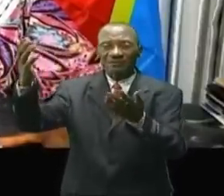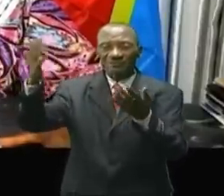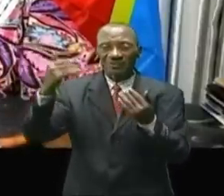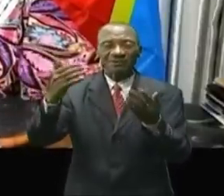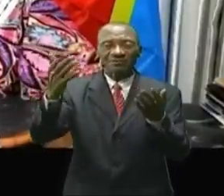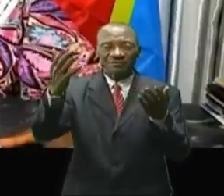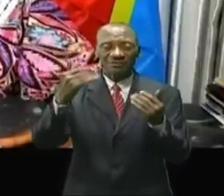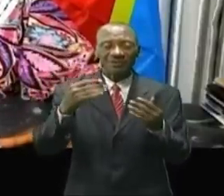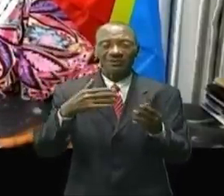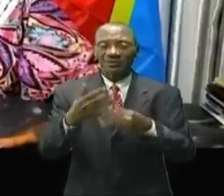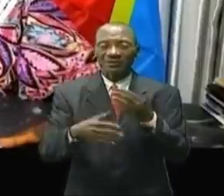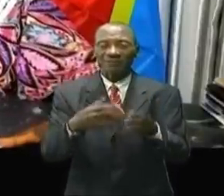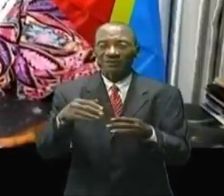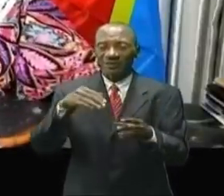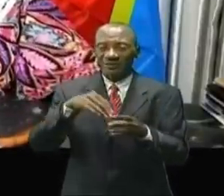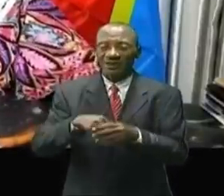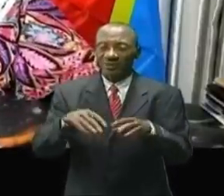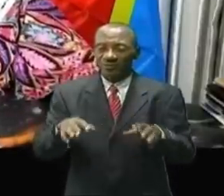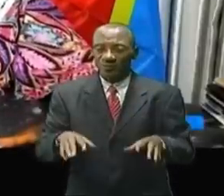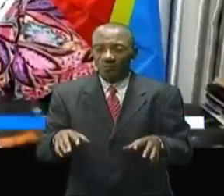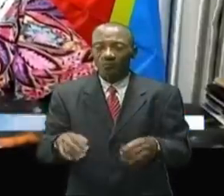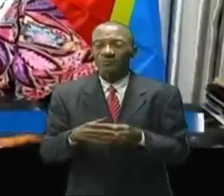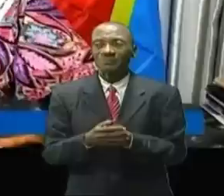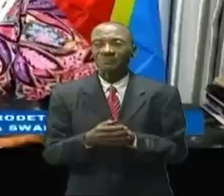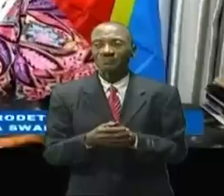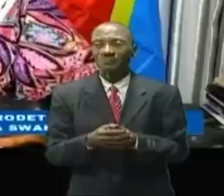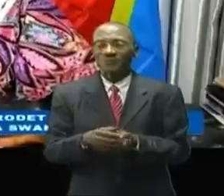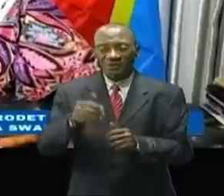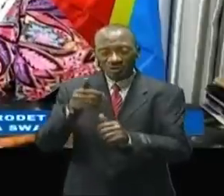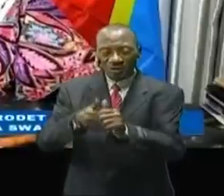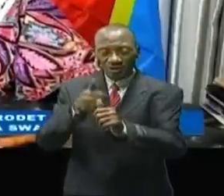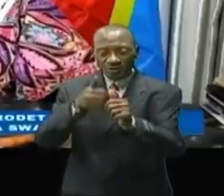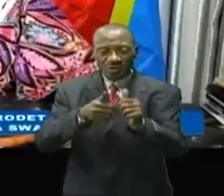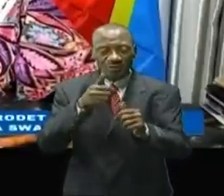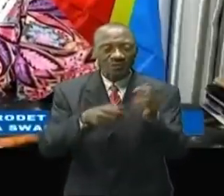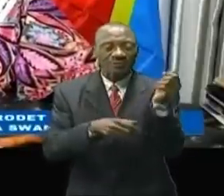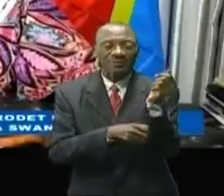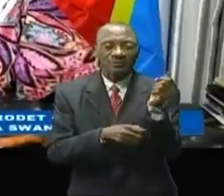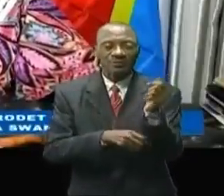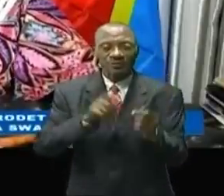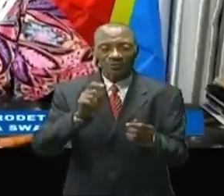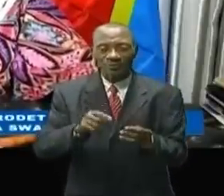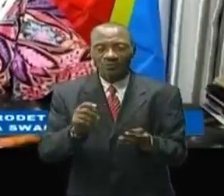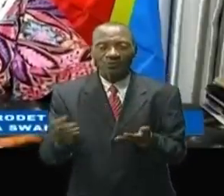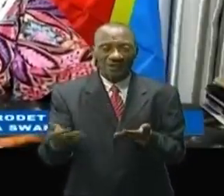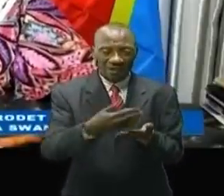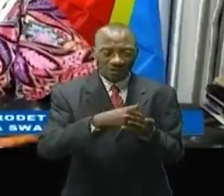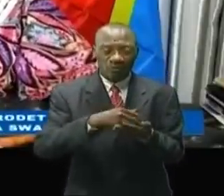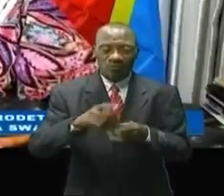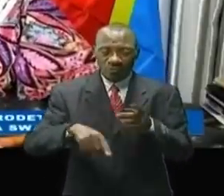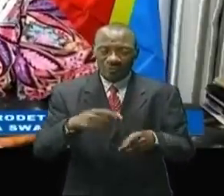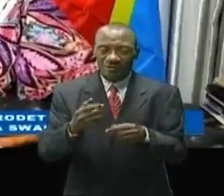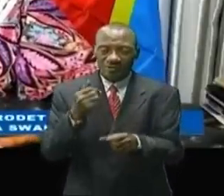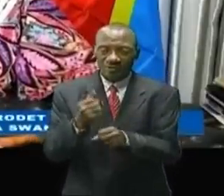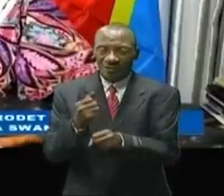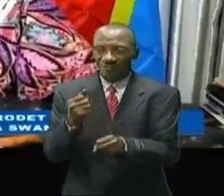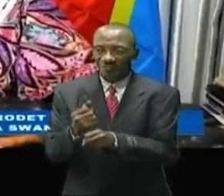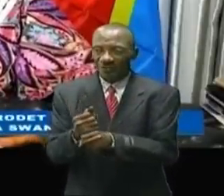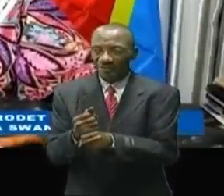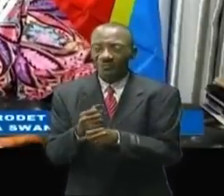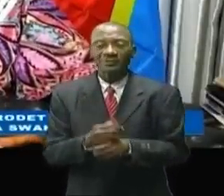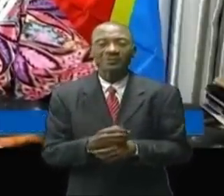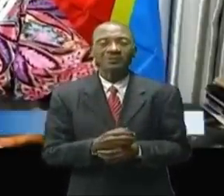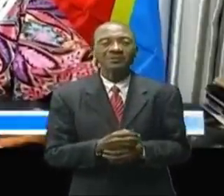que chaque personne se remette au travail dans la concorde communautaire et nous